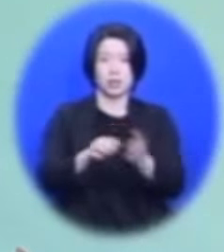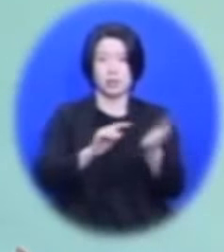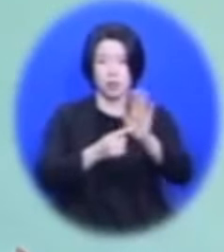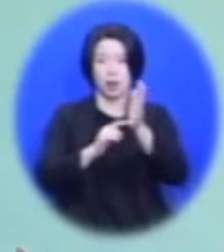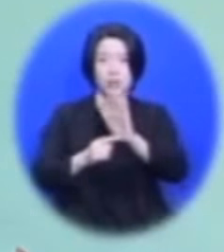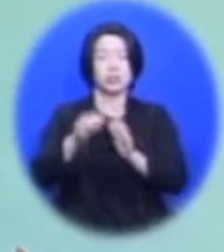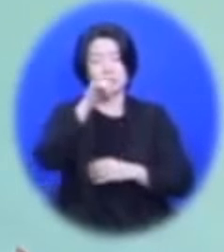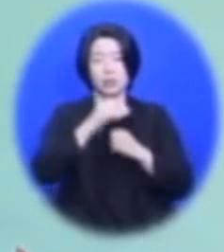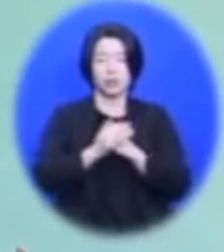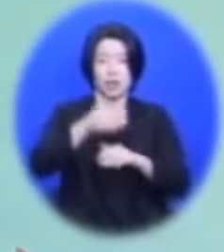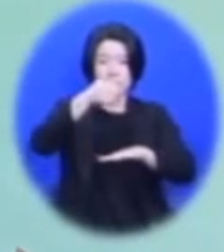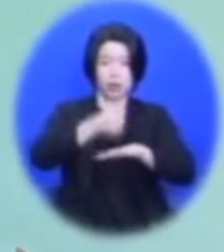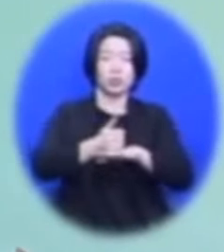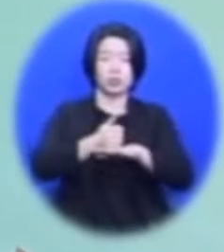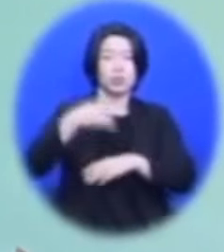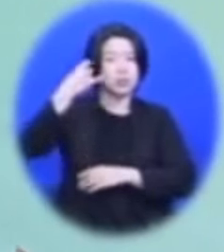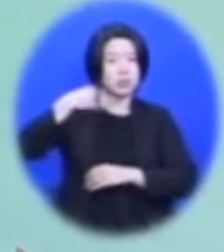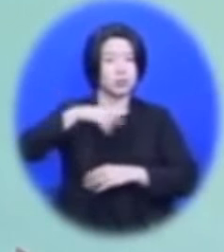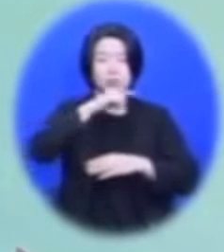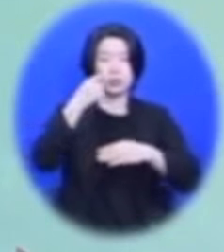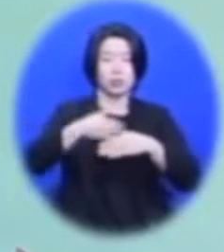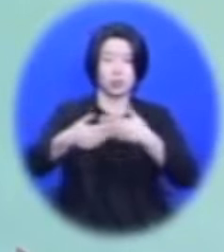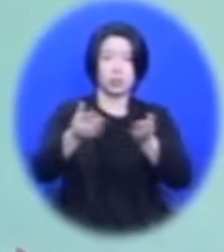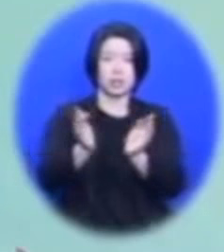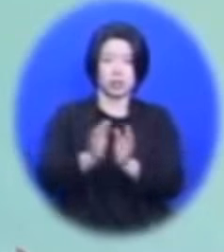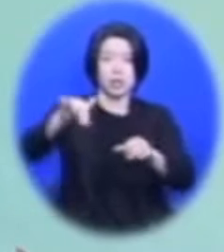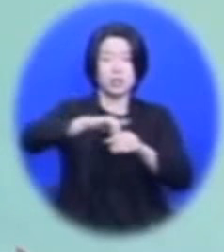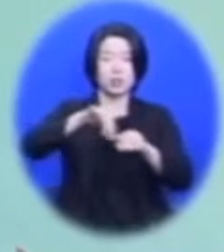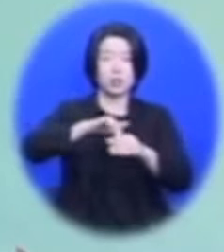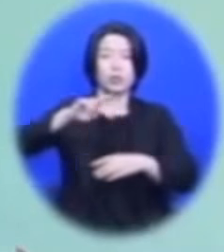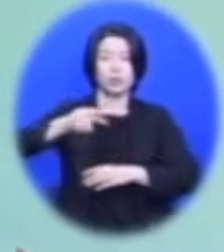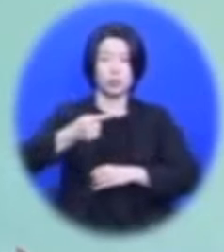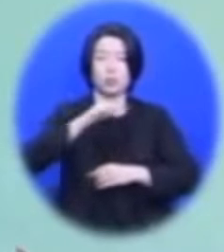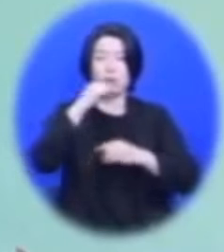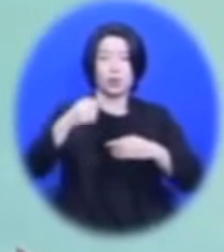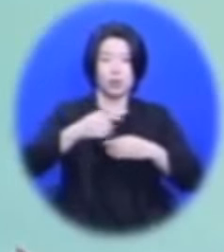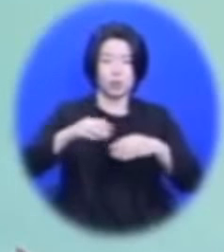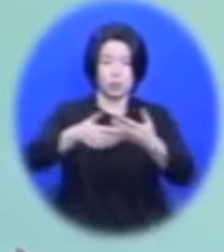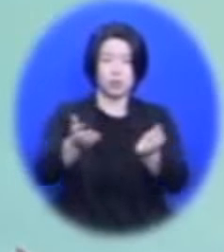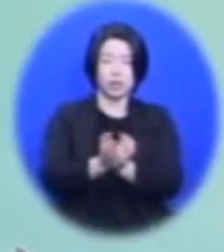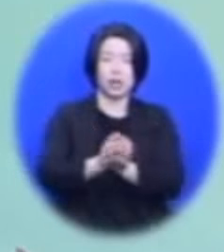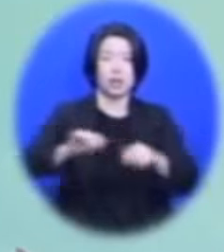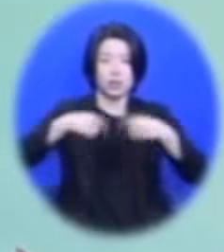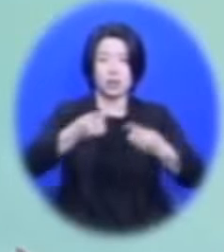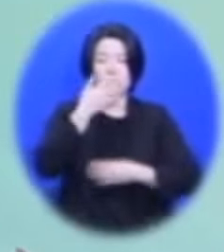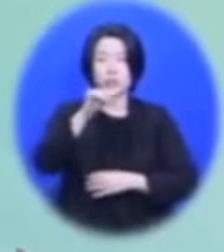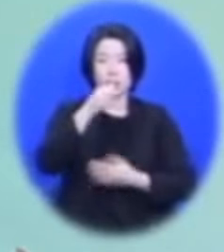결국은 중국 공산당에서 종교인도 공산당원이 될 수 있도록 규정을 바꿉니다.